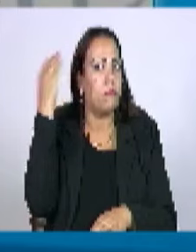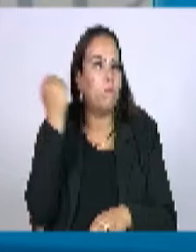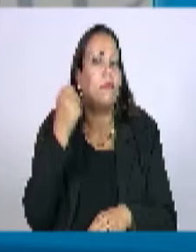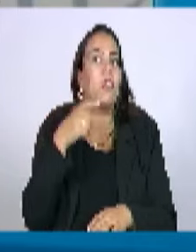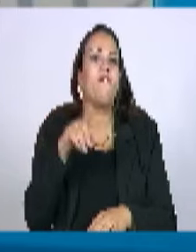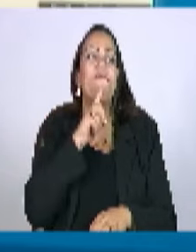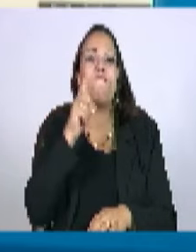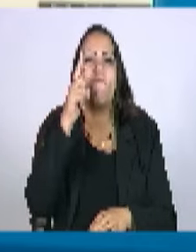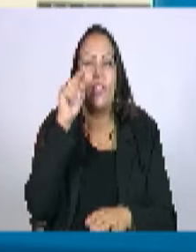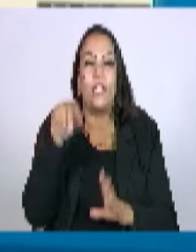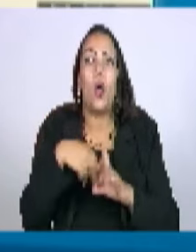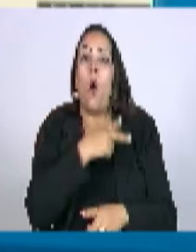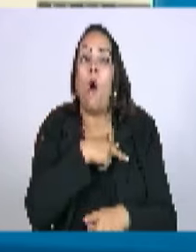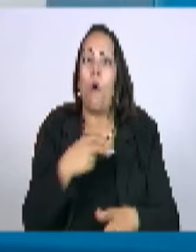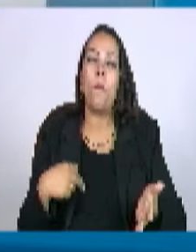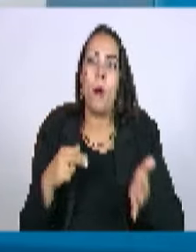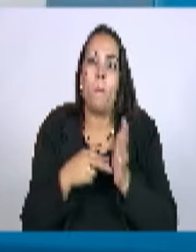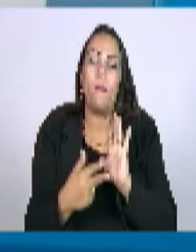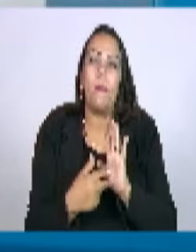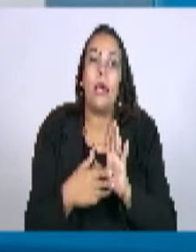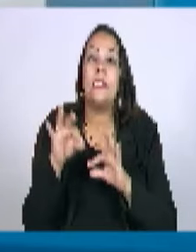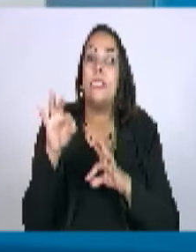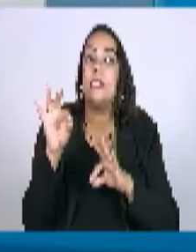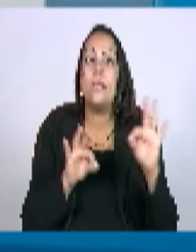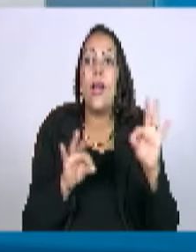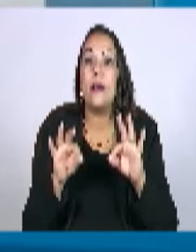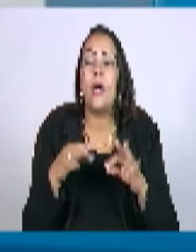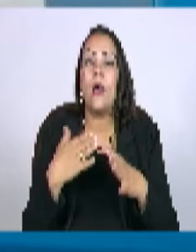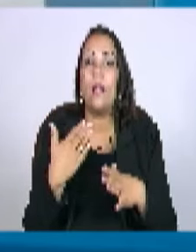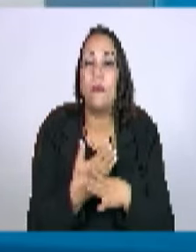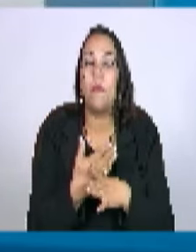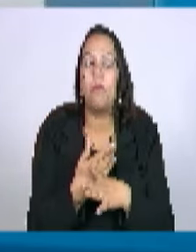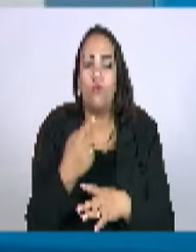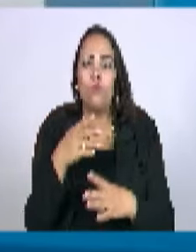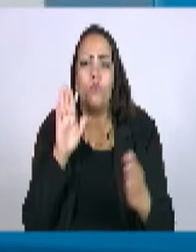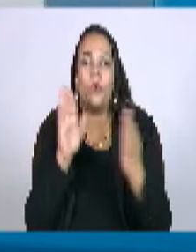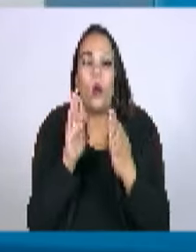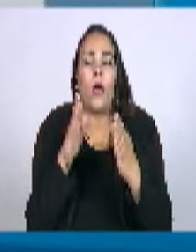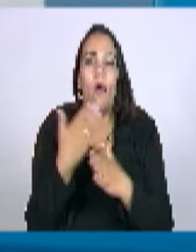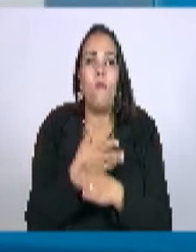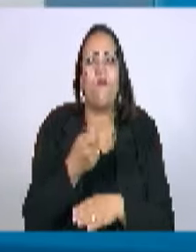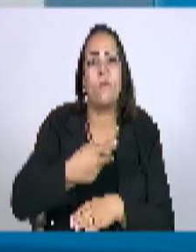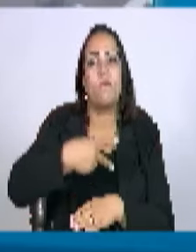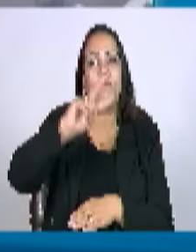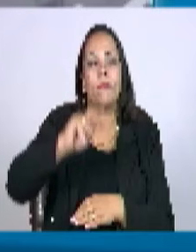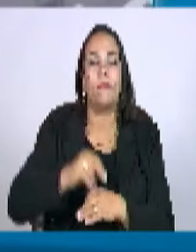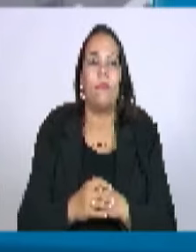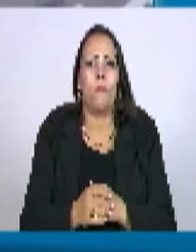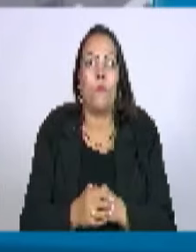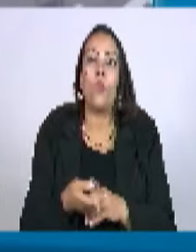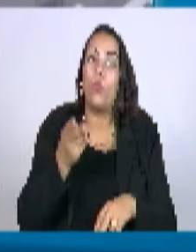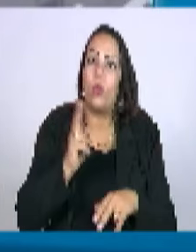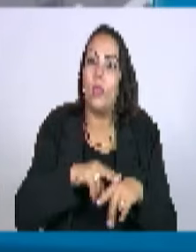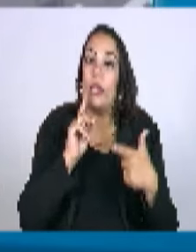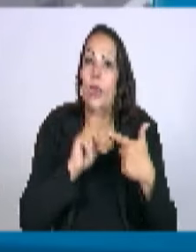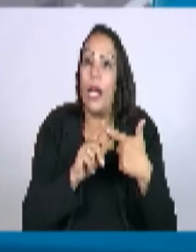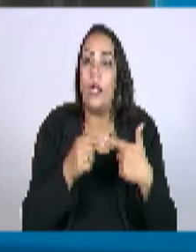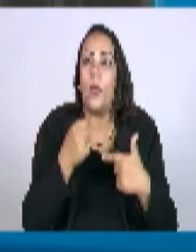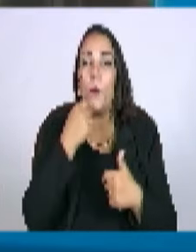الحكومه حاليا بتقوم بسياسات لمواجهه الايه التضخم امر اخر